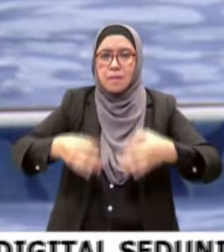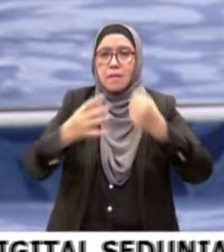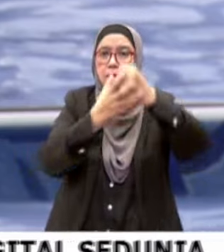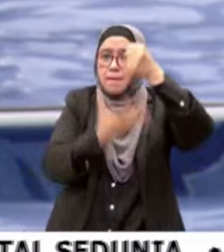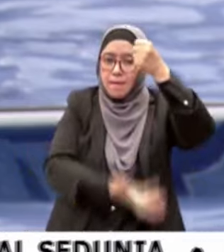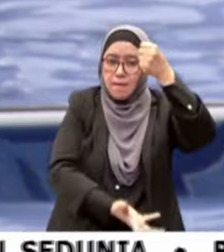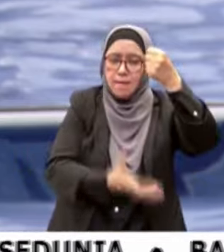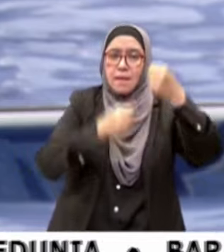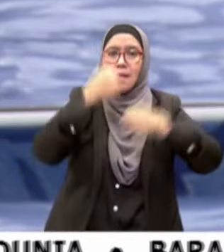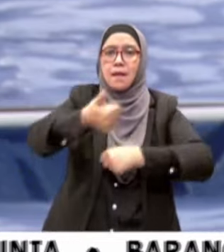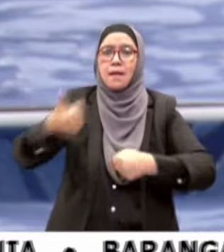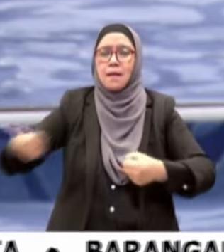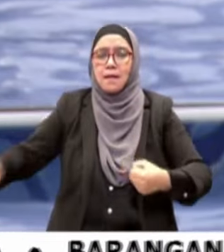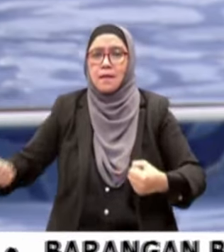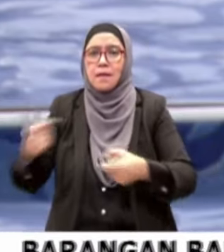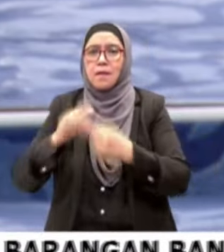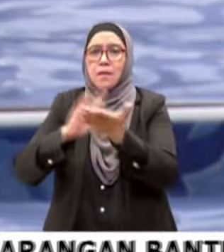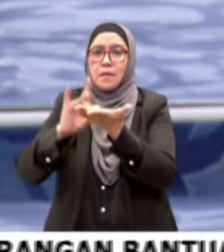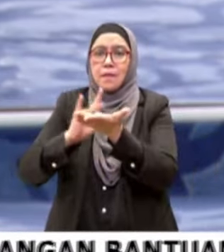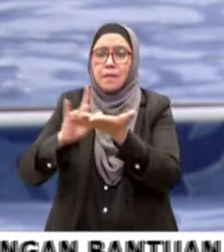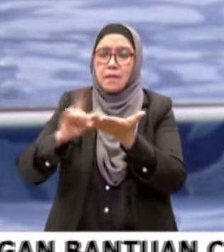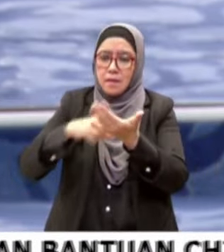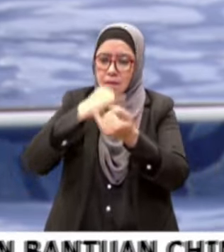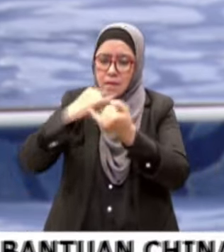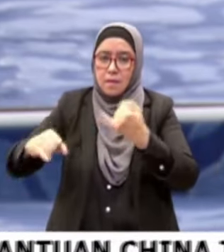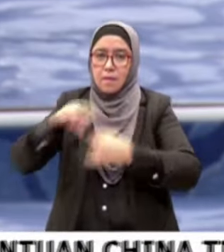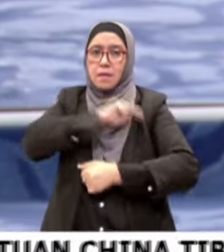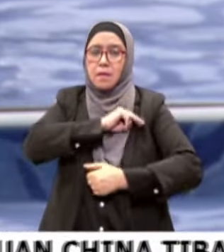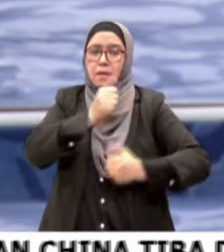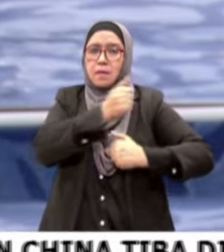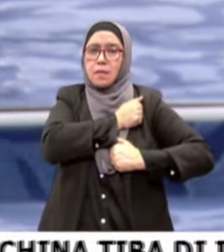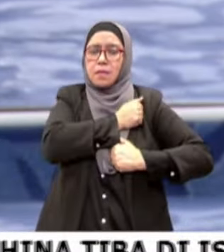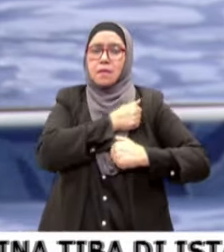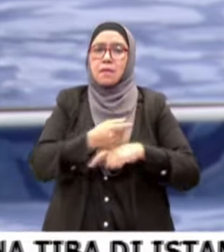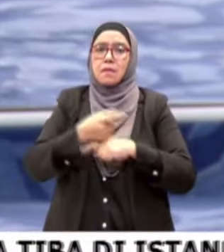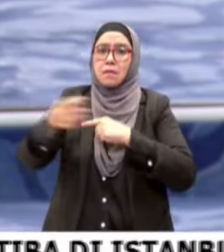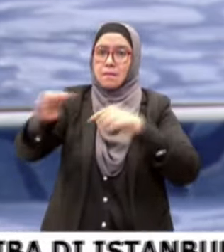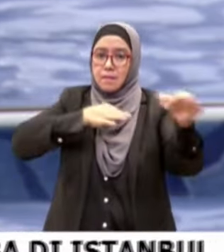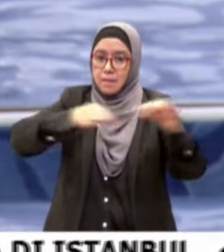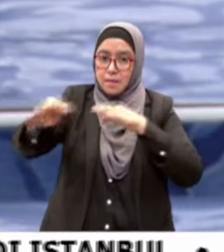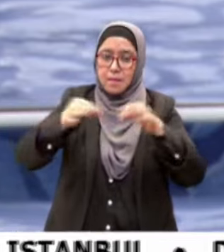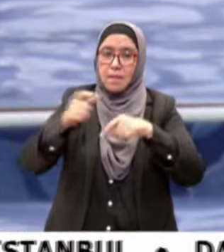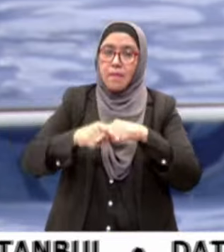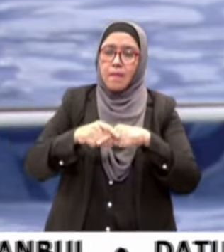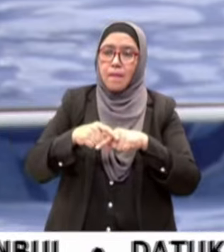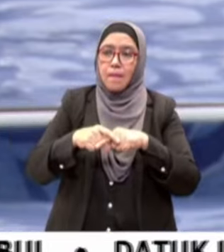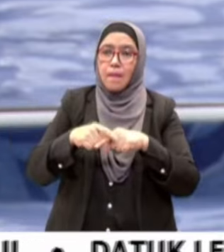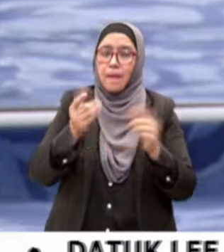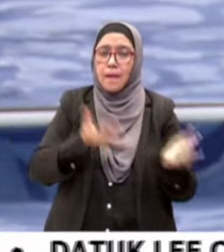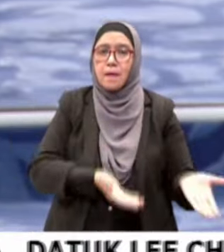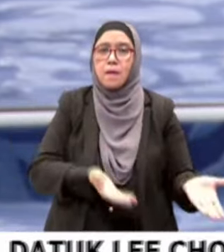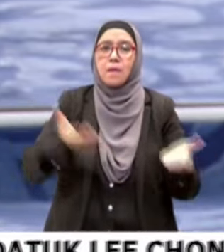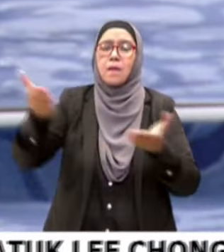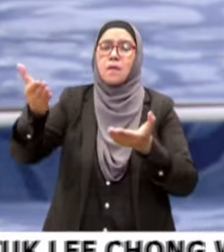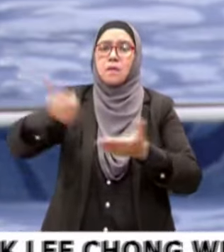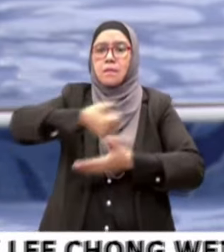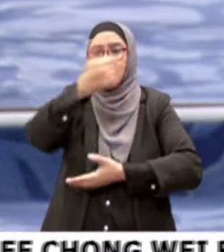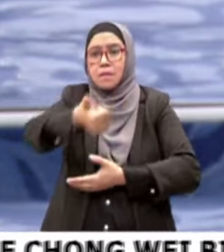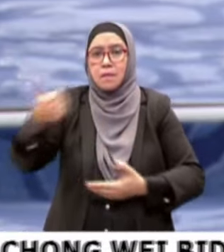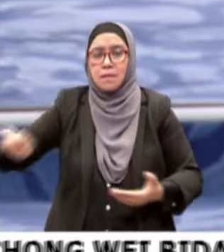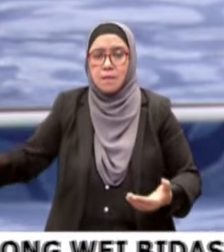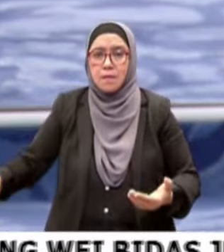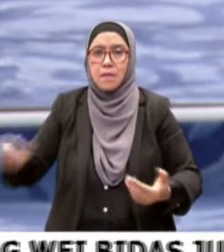perbuatan dan paling akhir Menteri Pertahanan menjelaskan untuk membawa satu kelengkapan Hospital